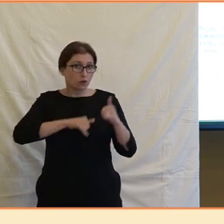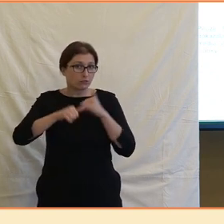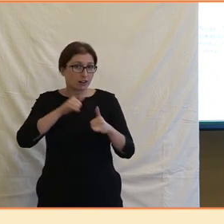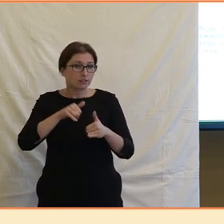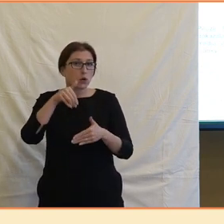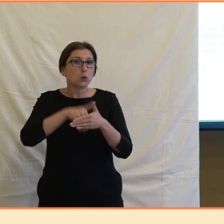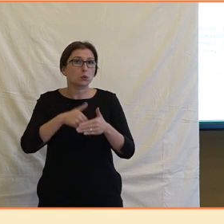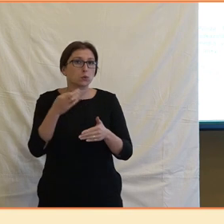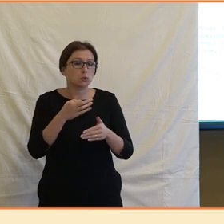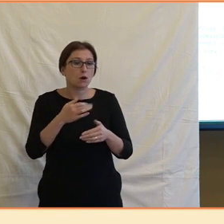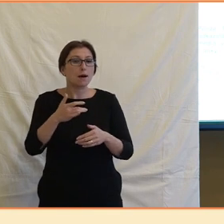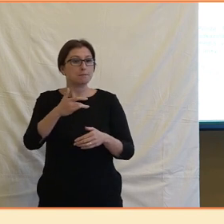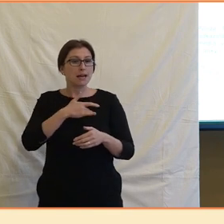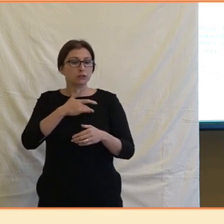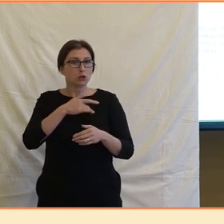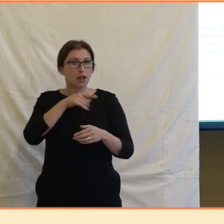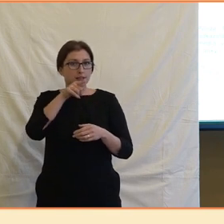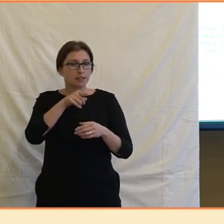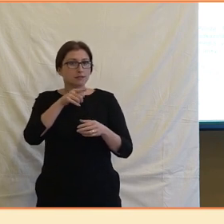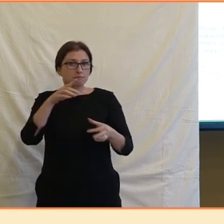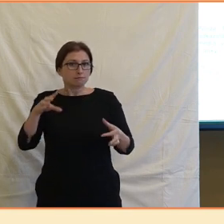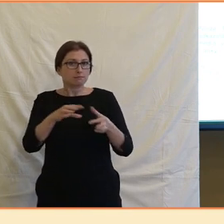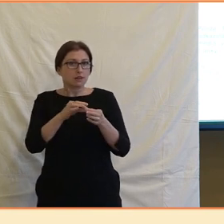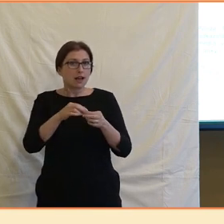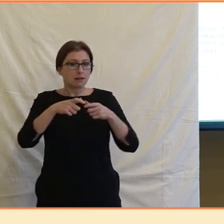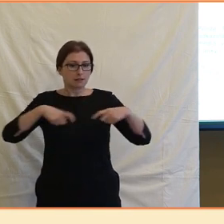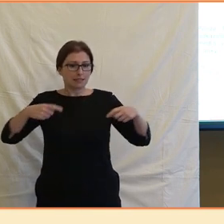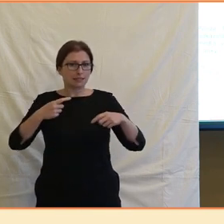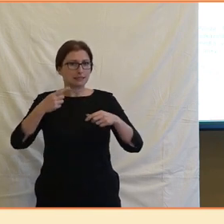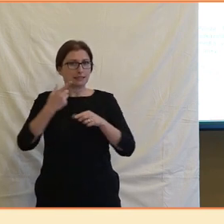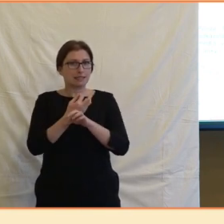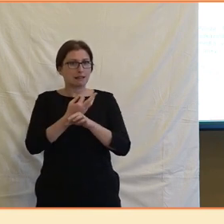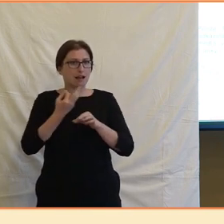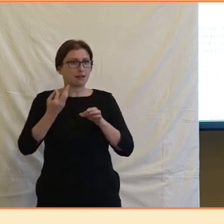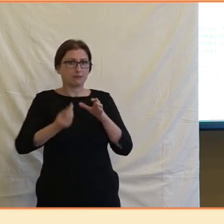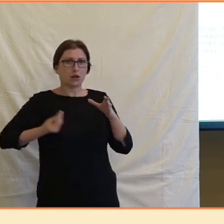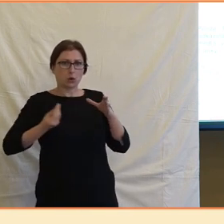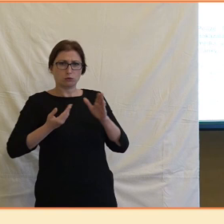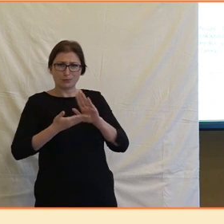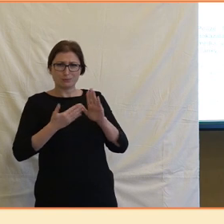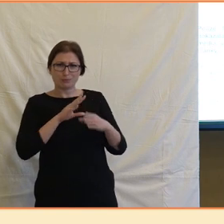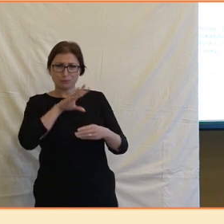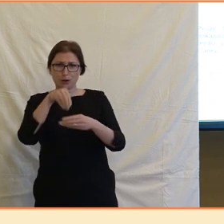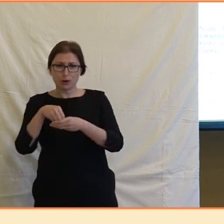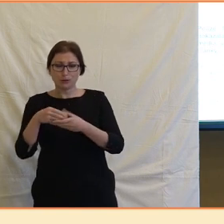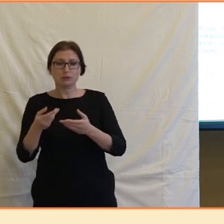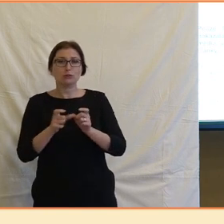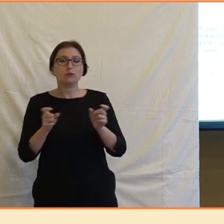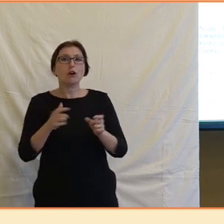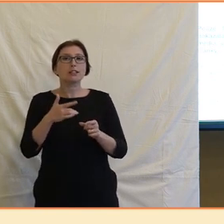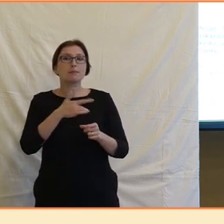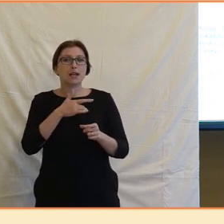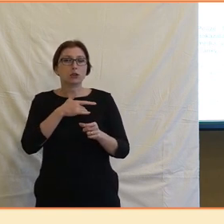konferenci. Proč máme personalizaci v panelu digitálního vyloučení? V podstatě